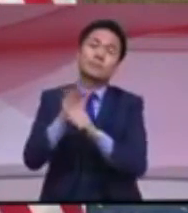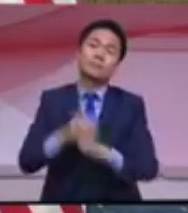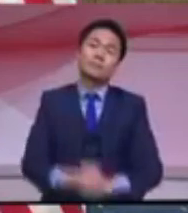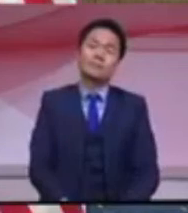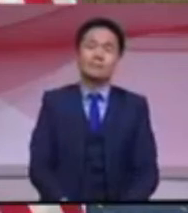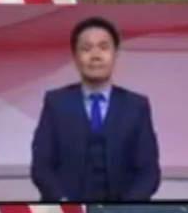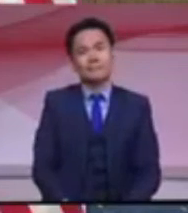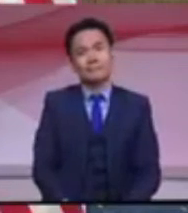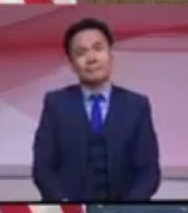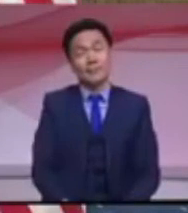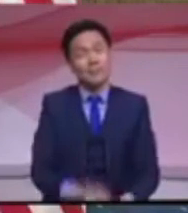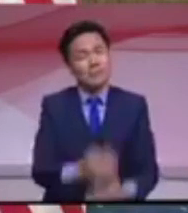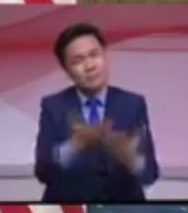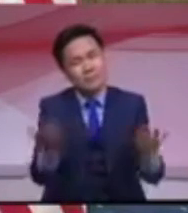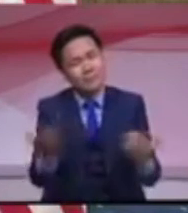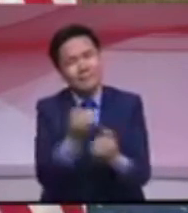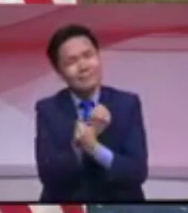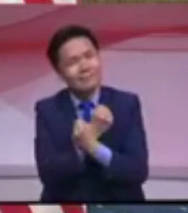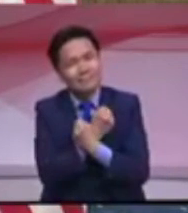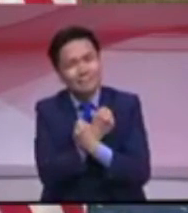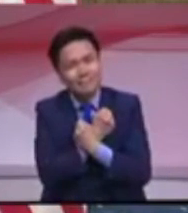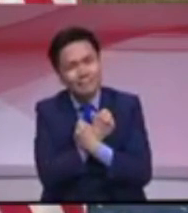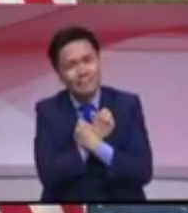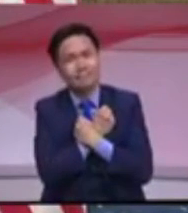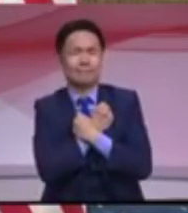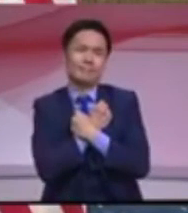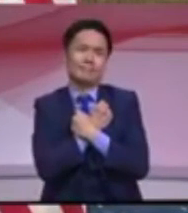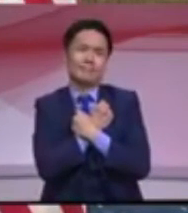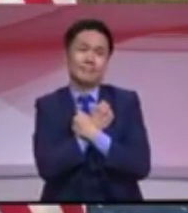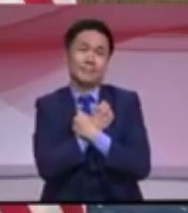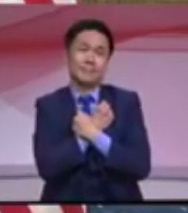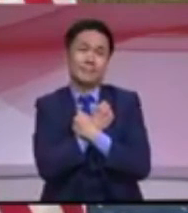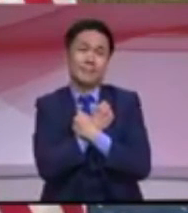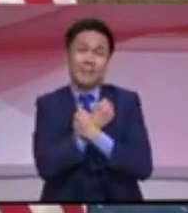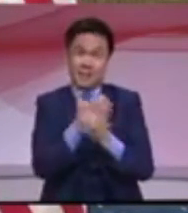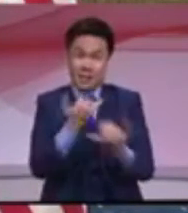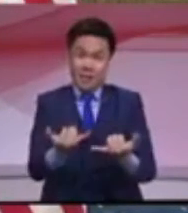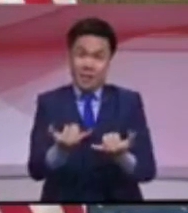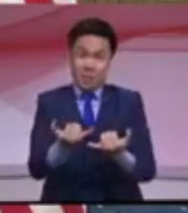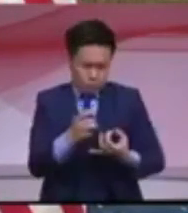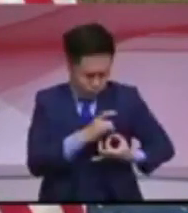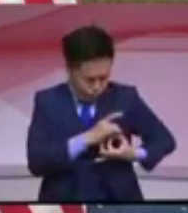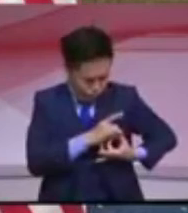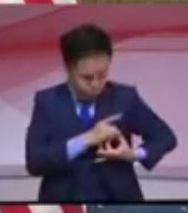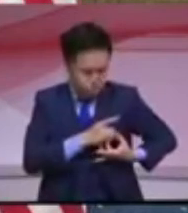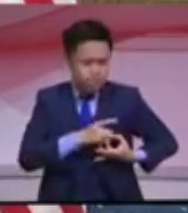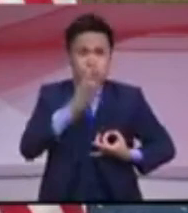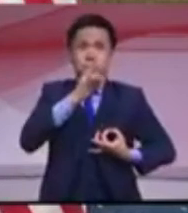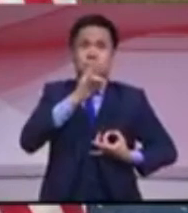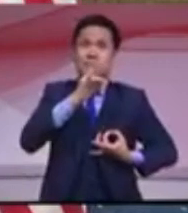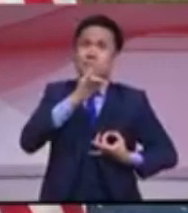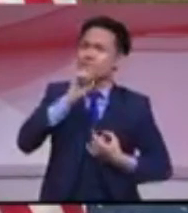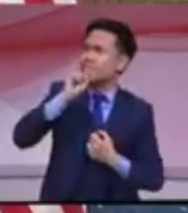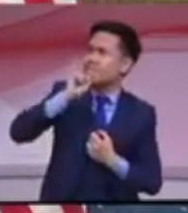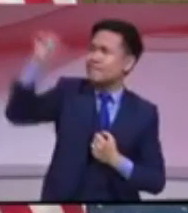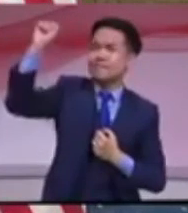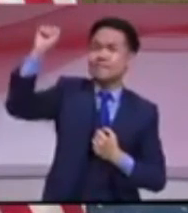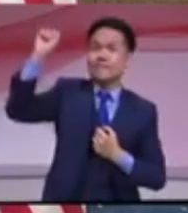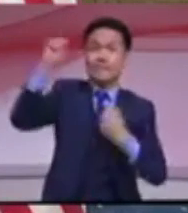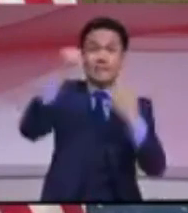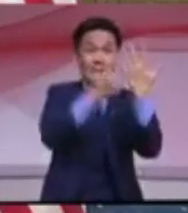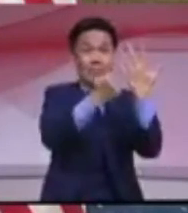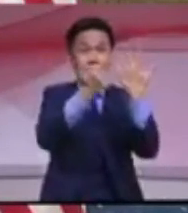saudara restari yang saya kasih Sekian dengan semangat sambutan hari kebangsaan ke-63